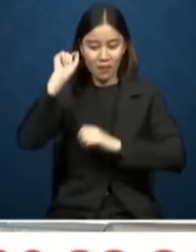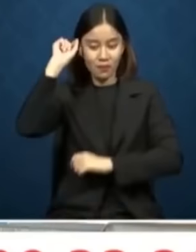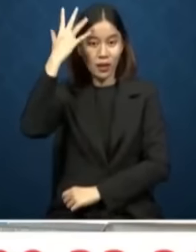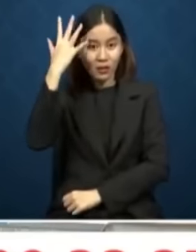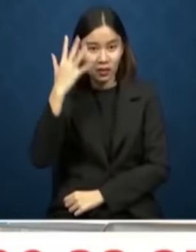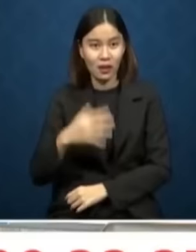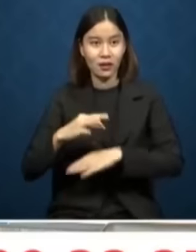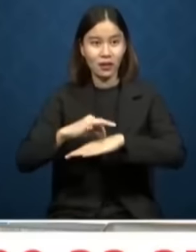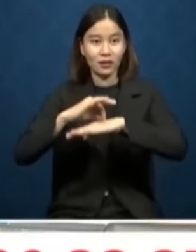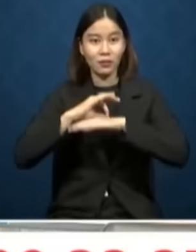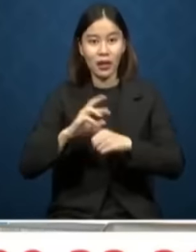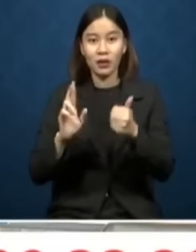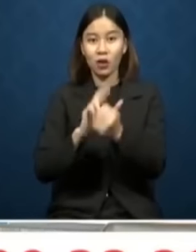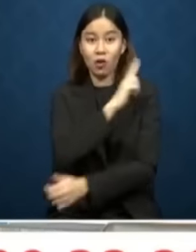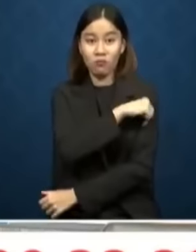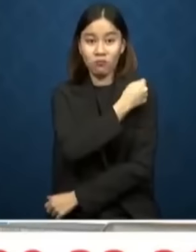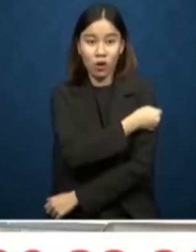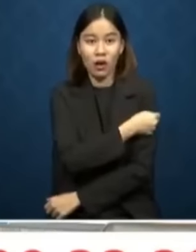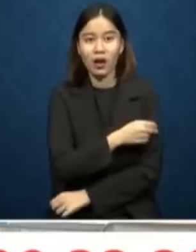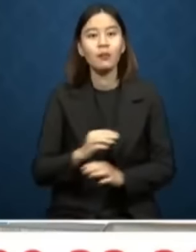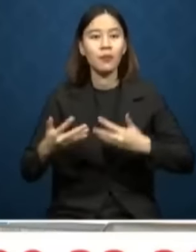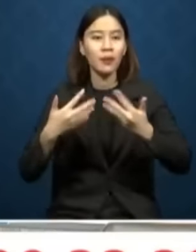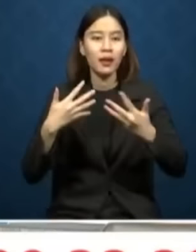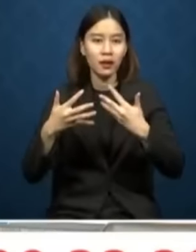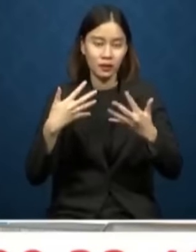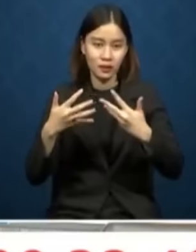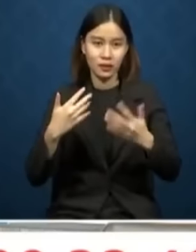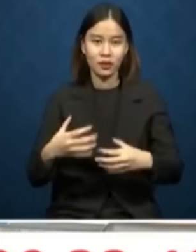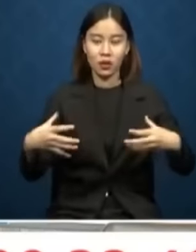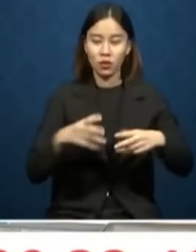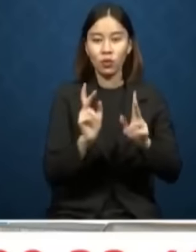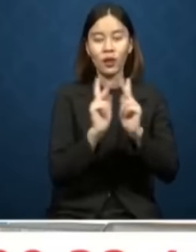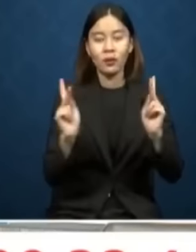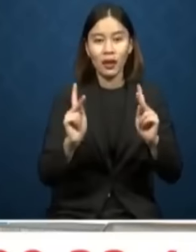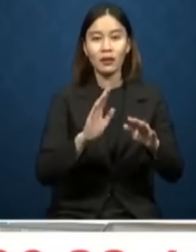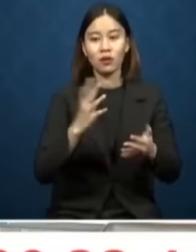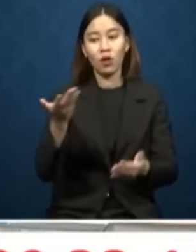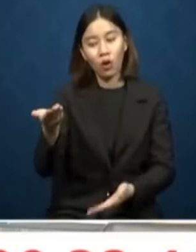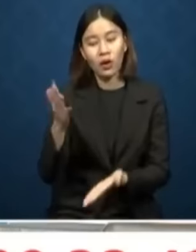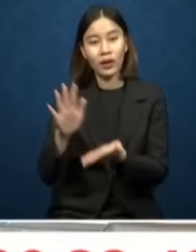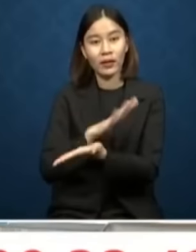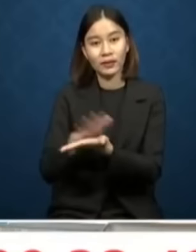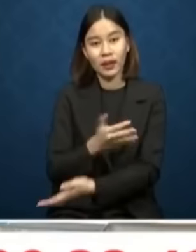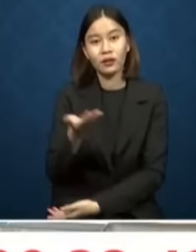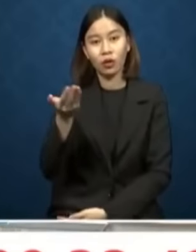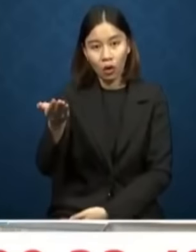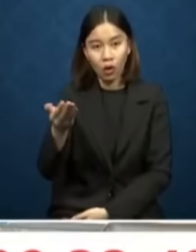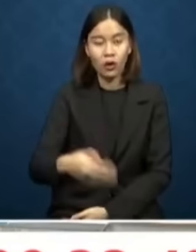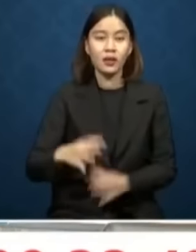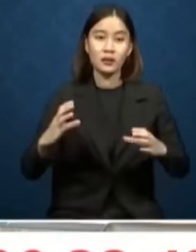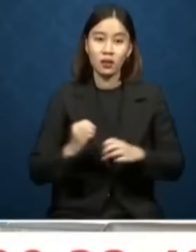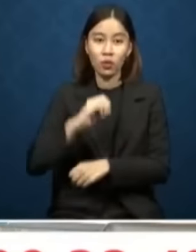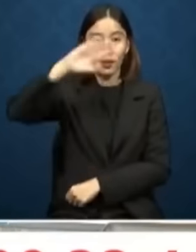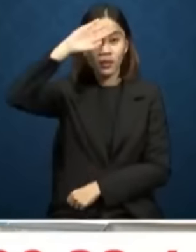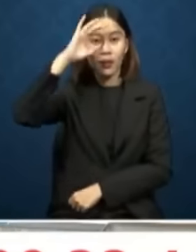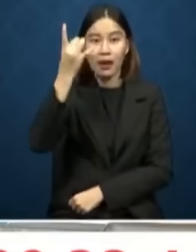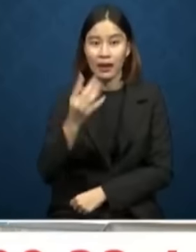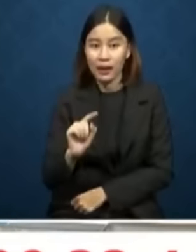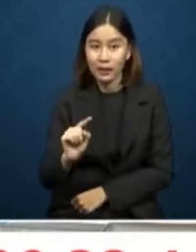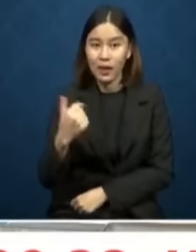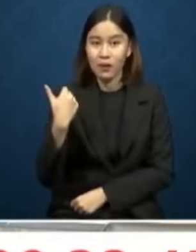แต่เป็นตำแหน่งรองแพทย์ใหญ่นะก็ไม่ว่ากันกรรมธิการเรียกเอกสารเอาละครับว่าป่วยเป็นโรคอะไร